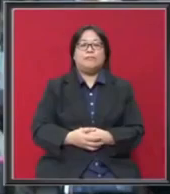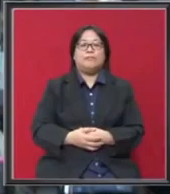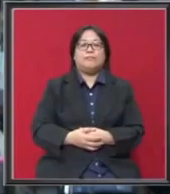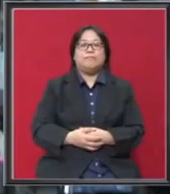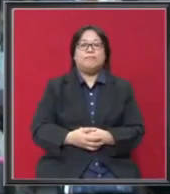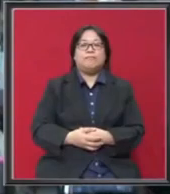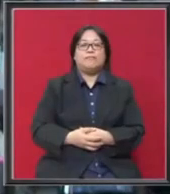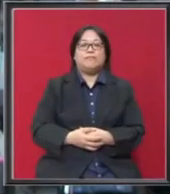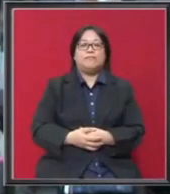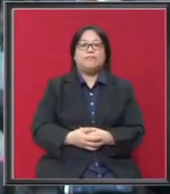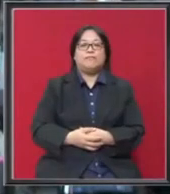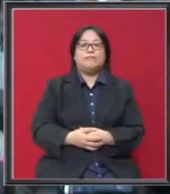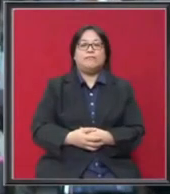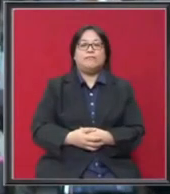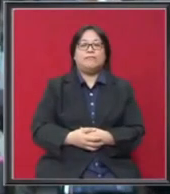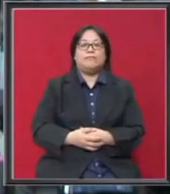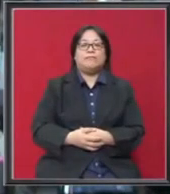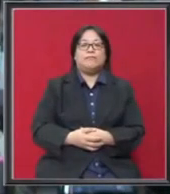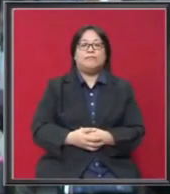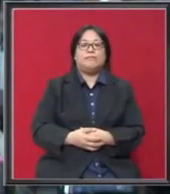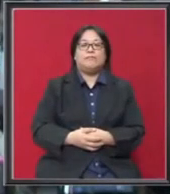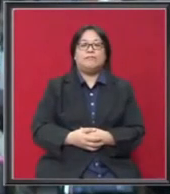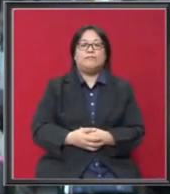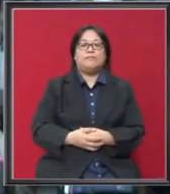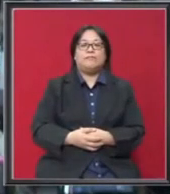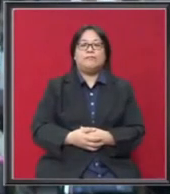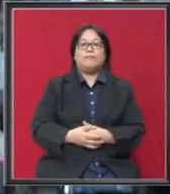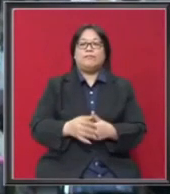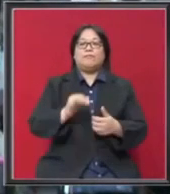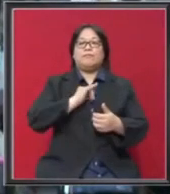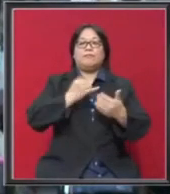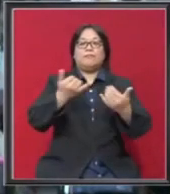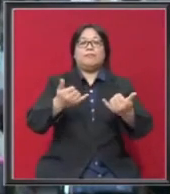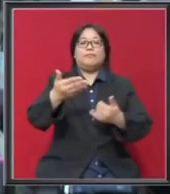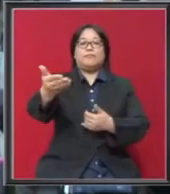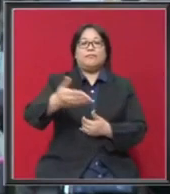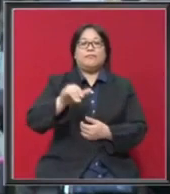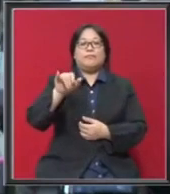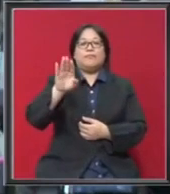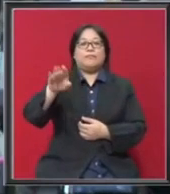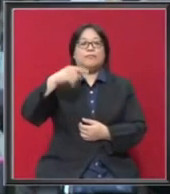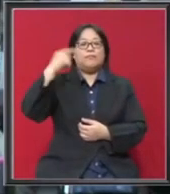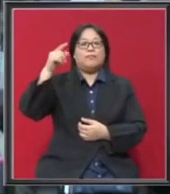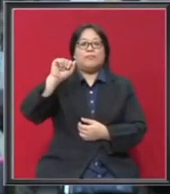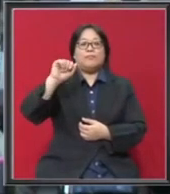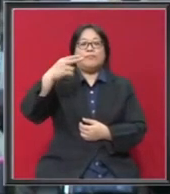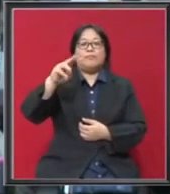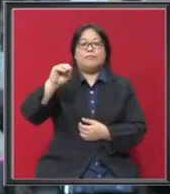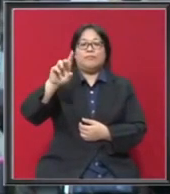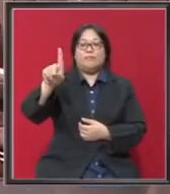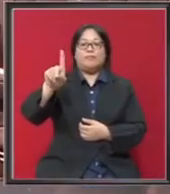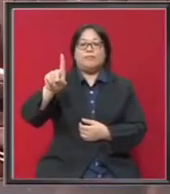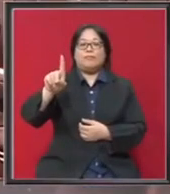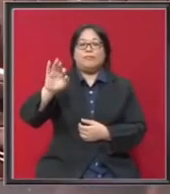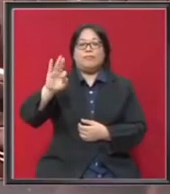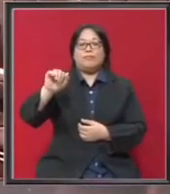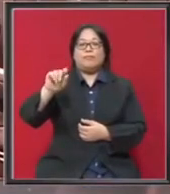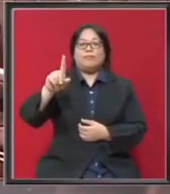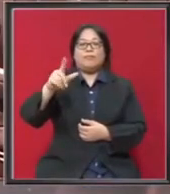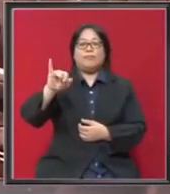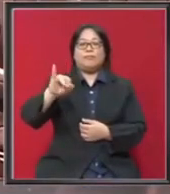hai hai hai kya sekarang jemput yang bom acuan Ahmad Fadli